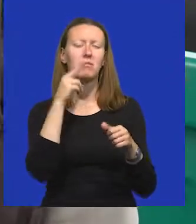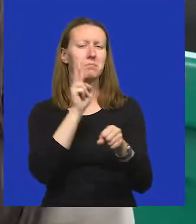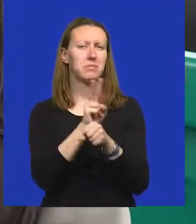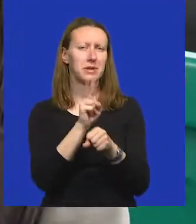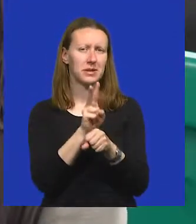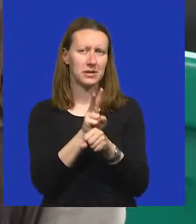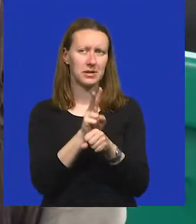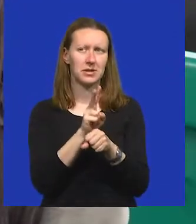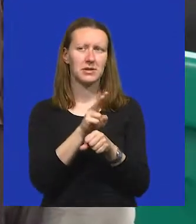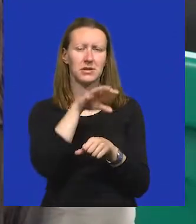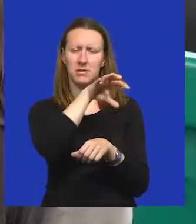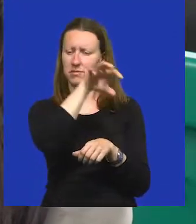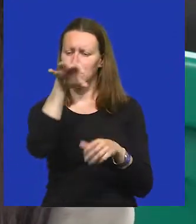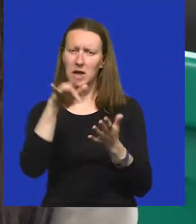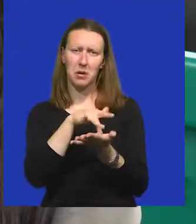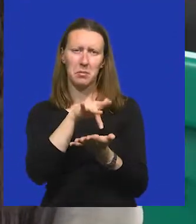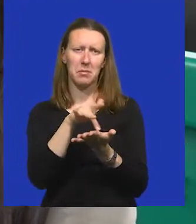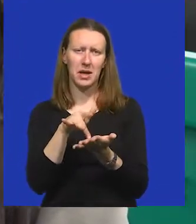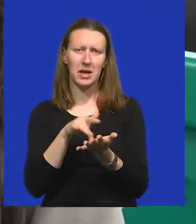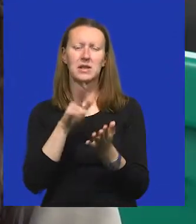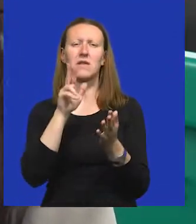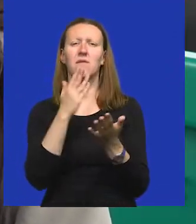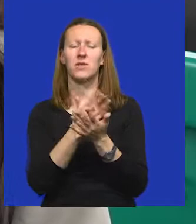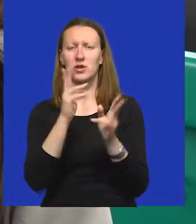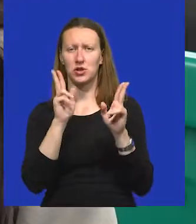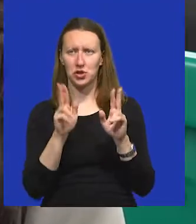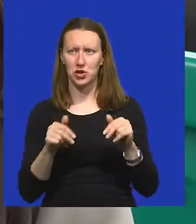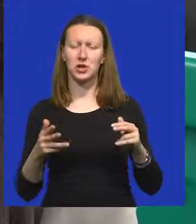si sorvegliano dei settori.